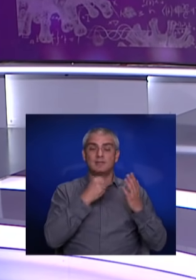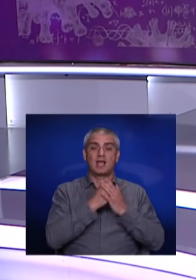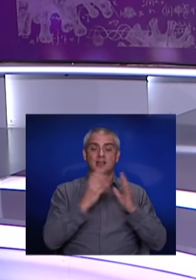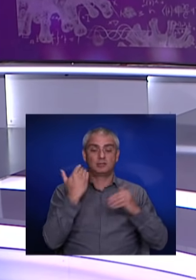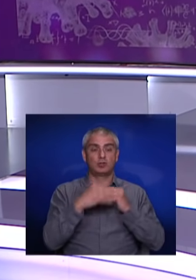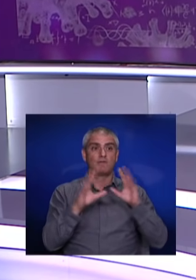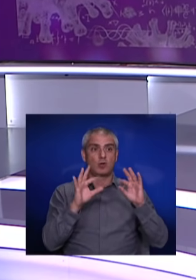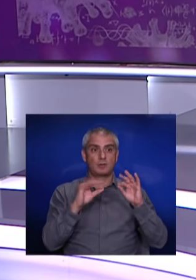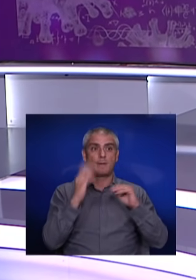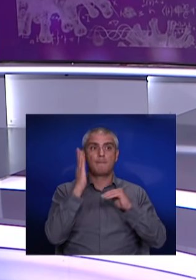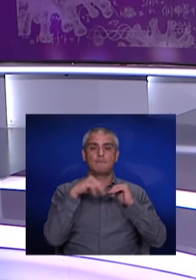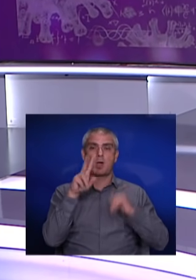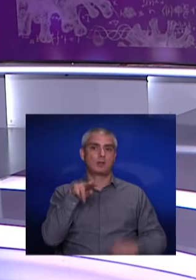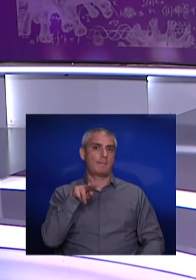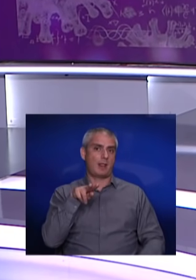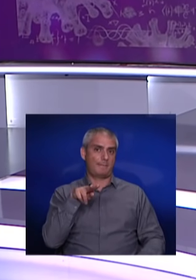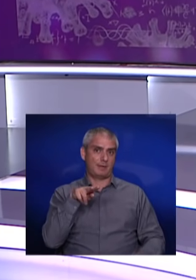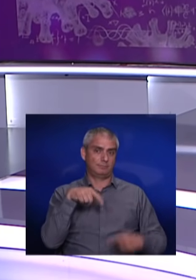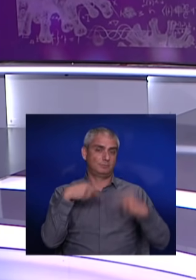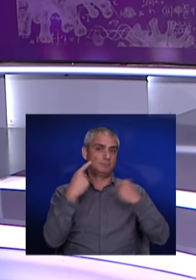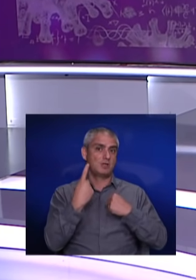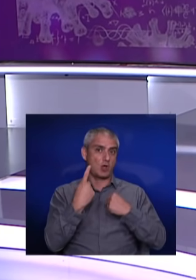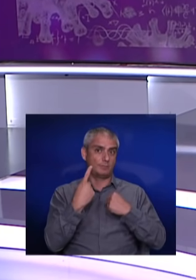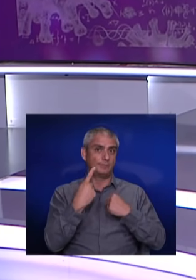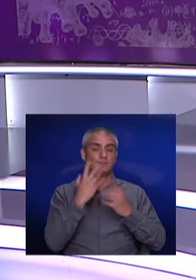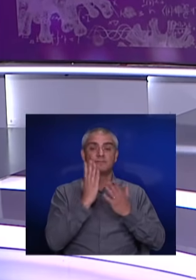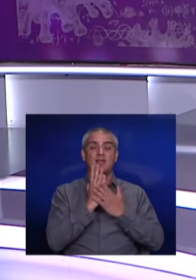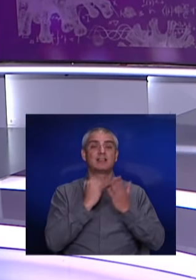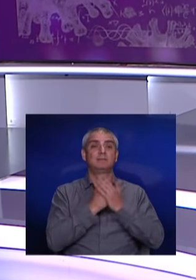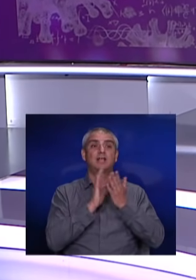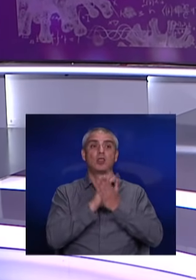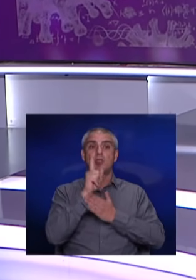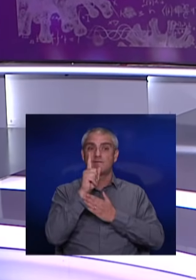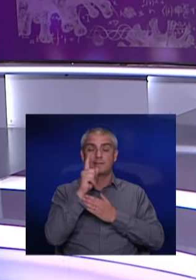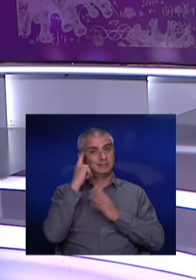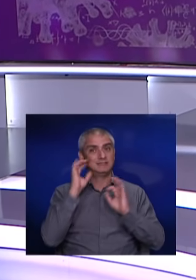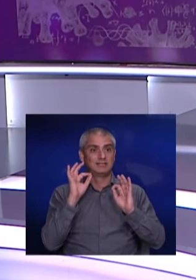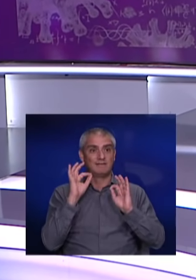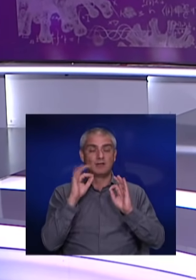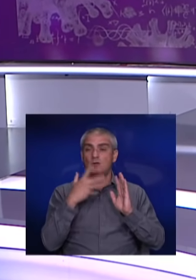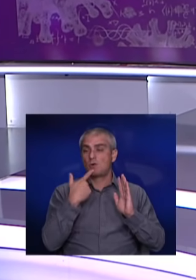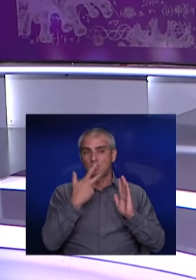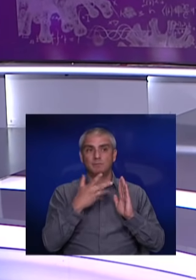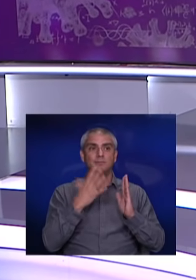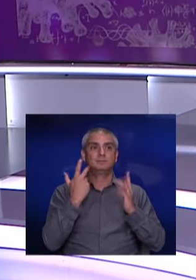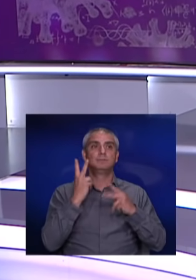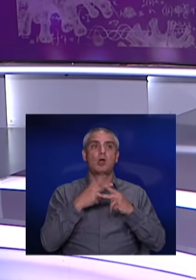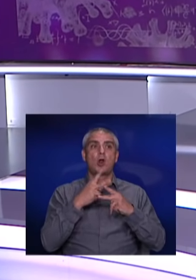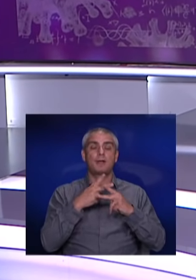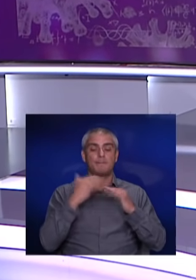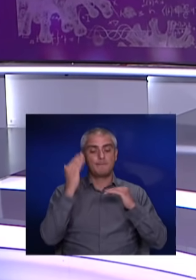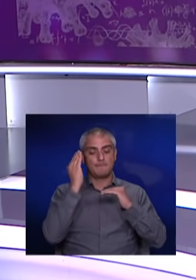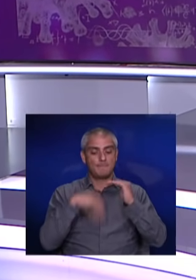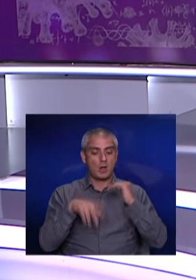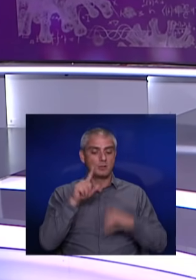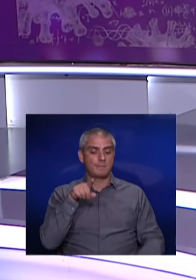אוקטובר יהיו פחות מ-2,000 מאומתים ליום, ועד אמצע נובמבר, בתרחיש הסביר, צופים החוקרים שמספר המאומתים היומי ירד